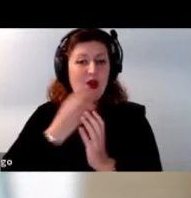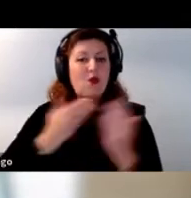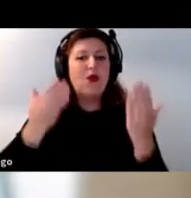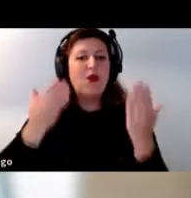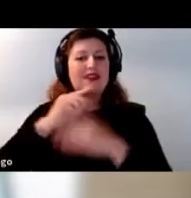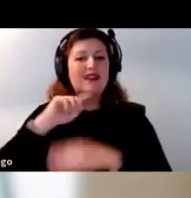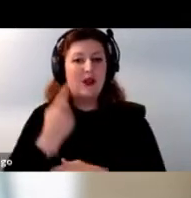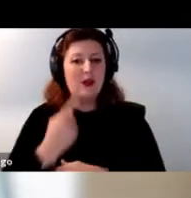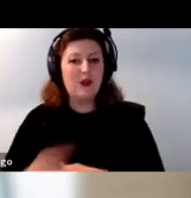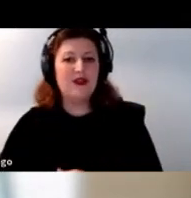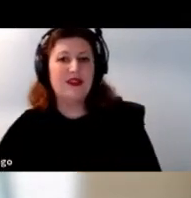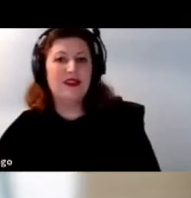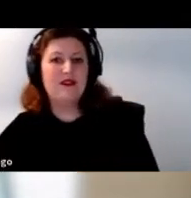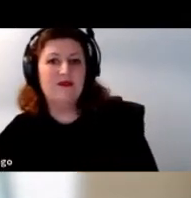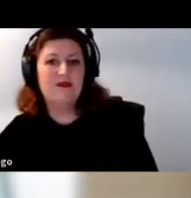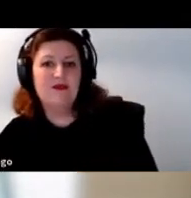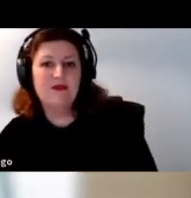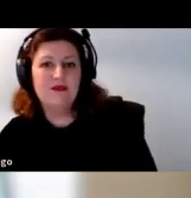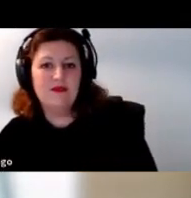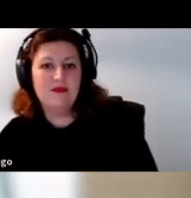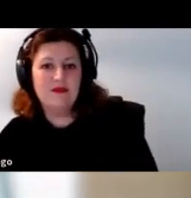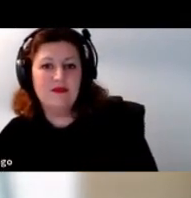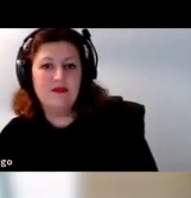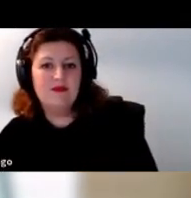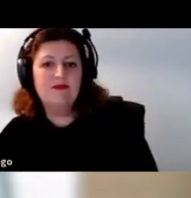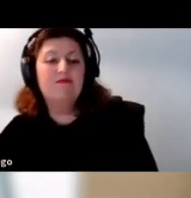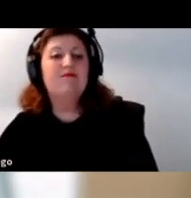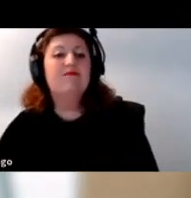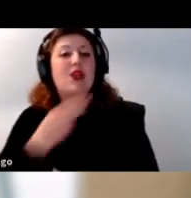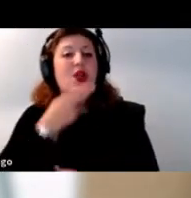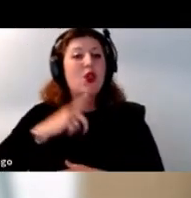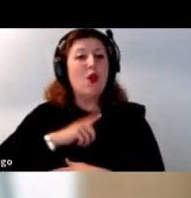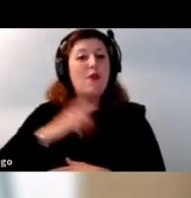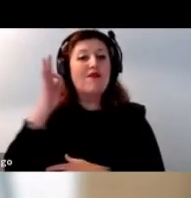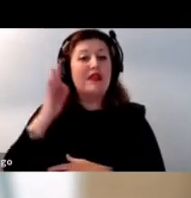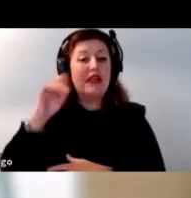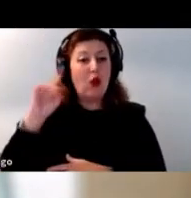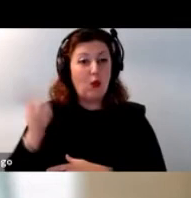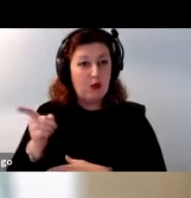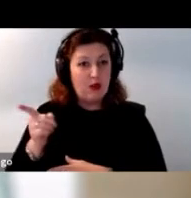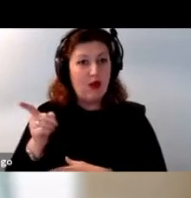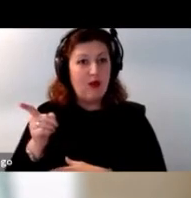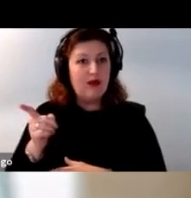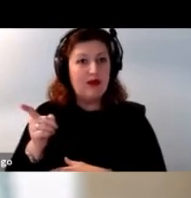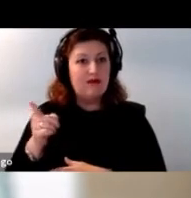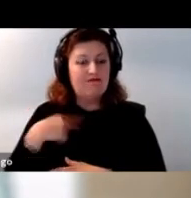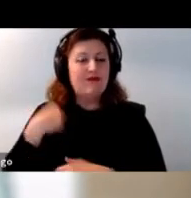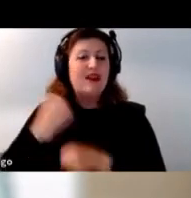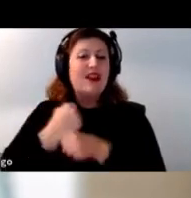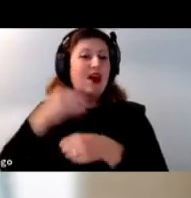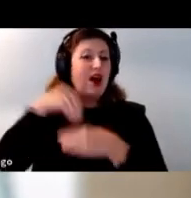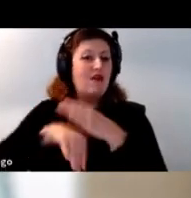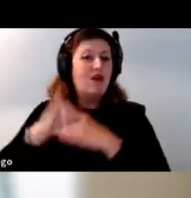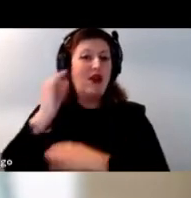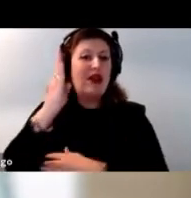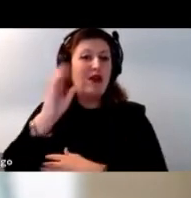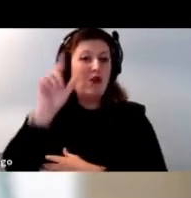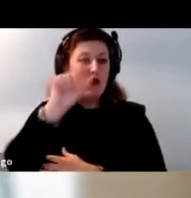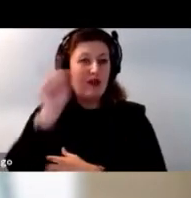Buonasera a tutti, mi chiamo Federica Gruppioni e lavoro per Ivo Italia. Vi